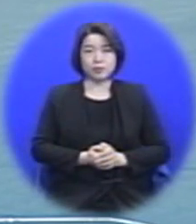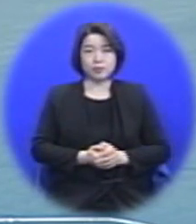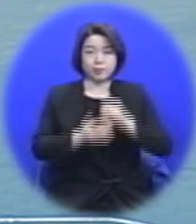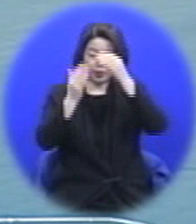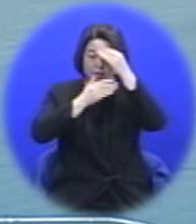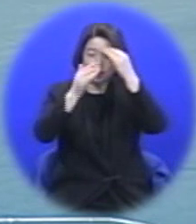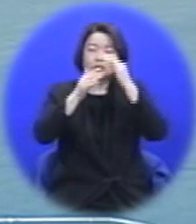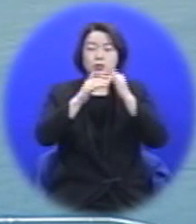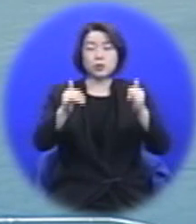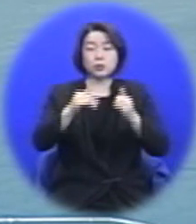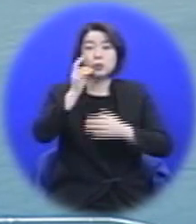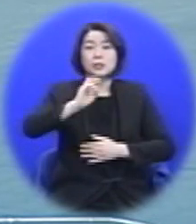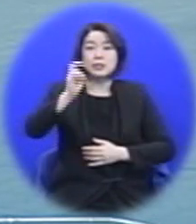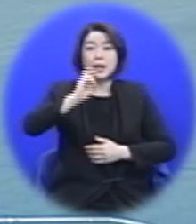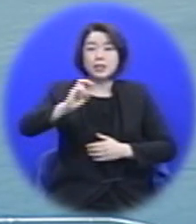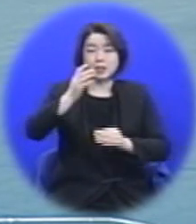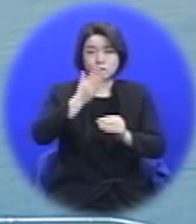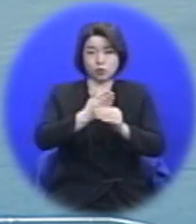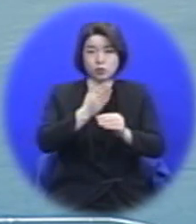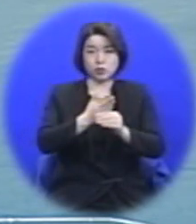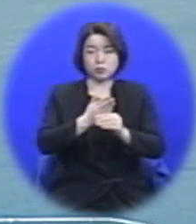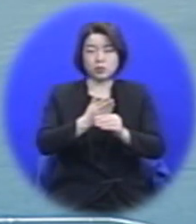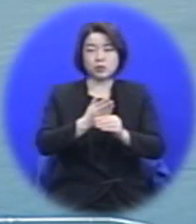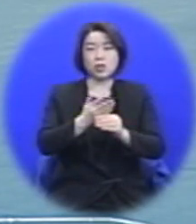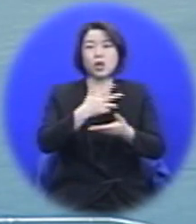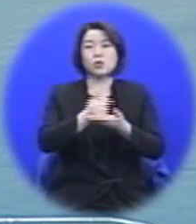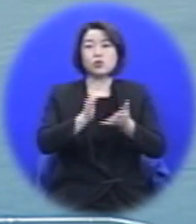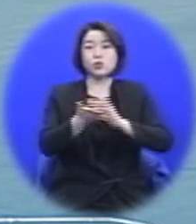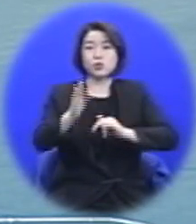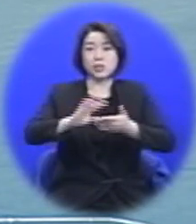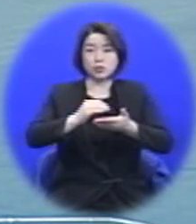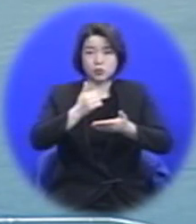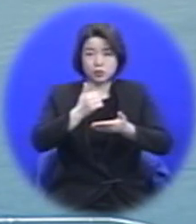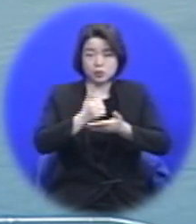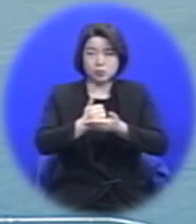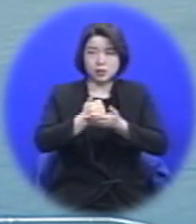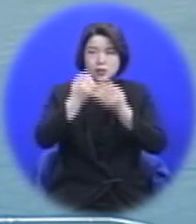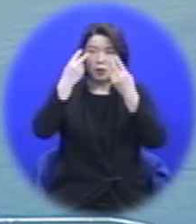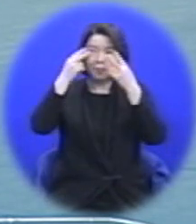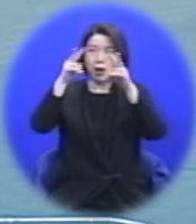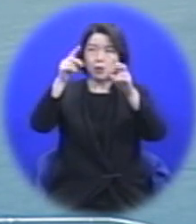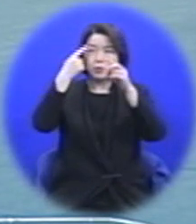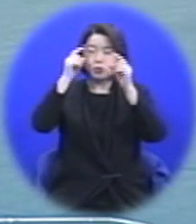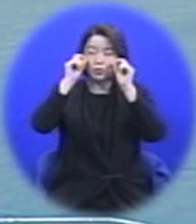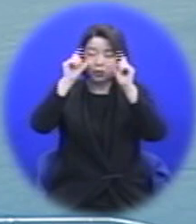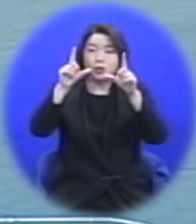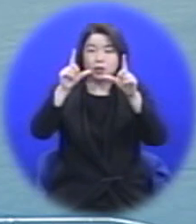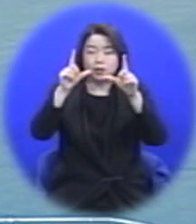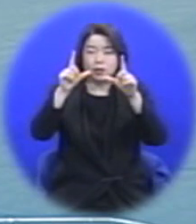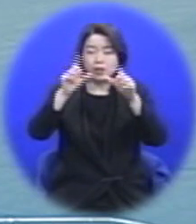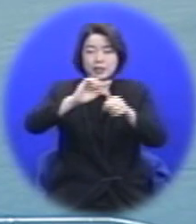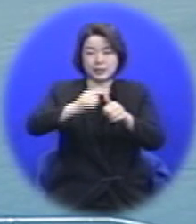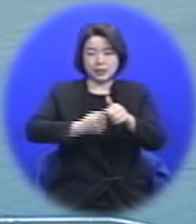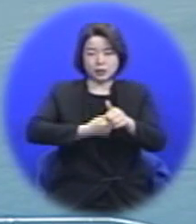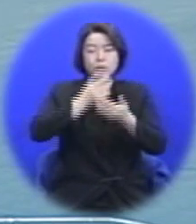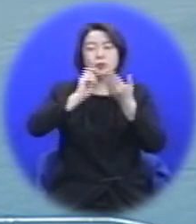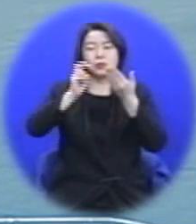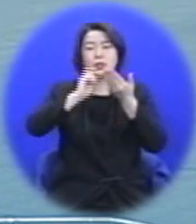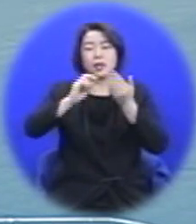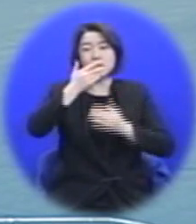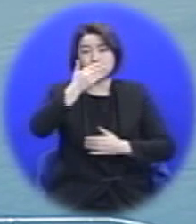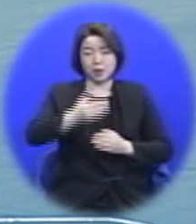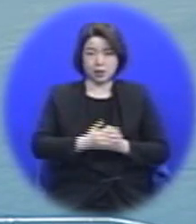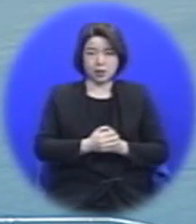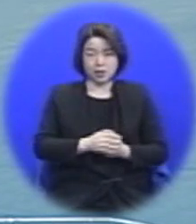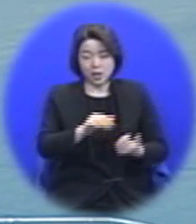성도의 찬양의 핵심은 주 예수님을 바라보는 눈이 뜨일 때 터져 나옵니다. 그런데 여러분, 죽고